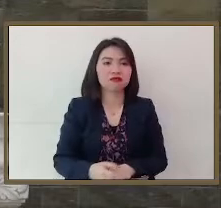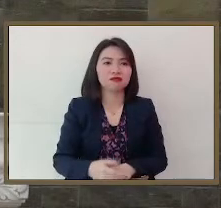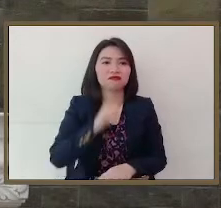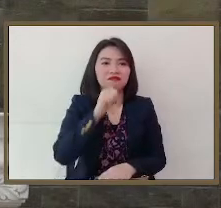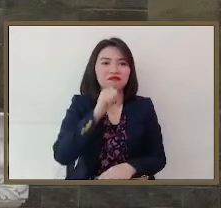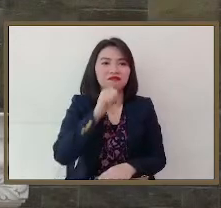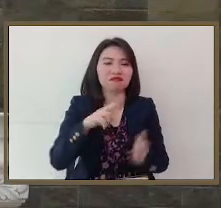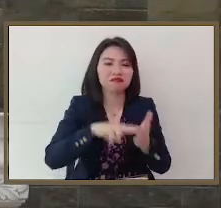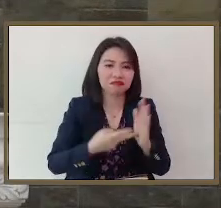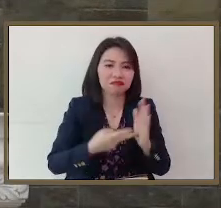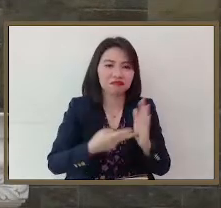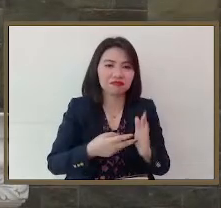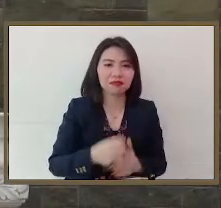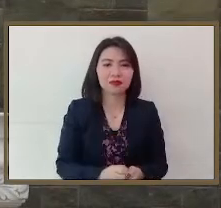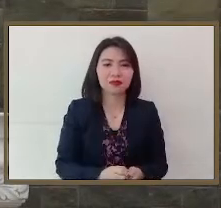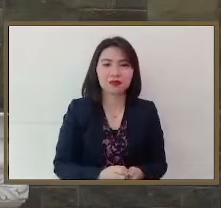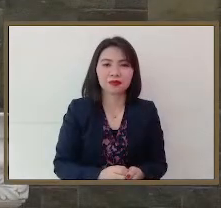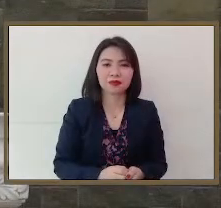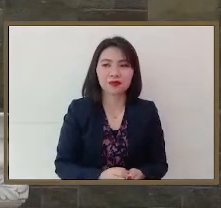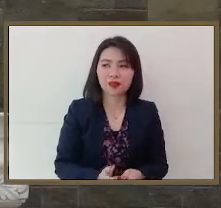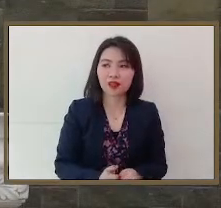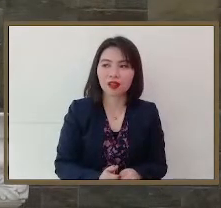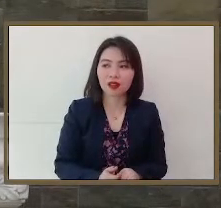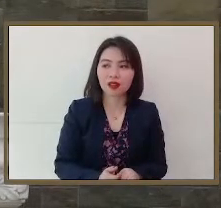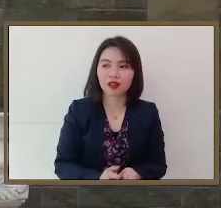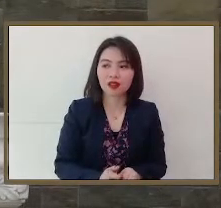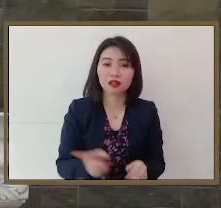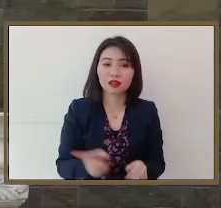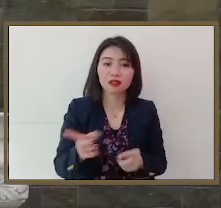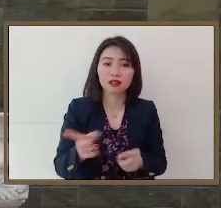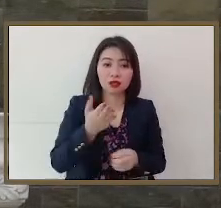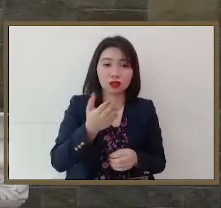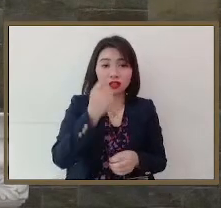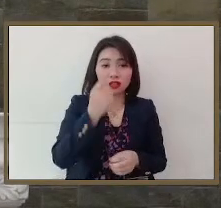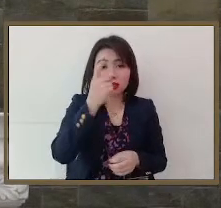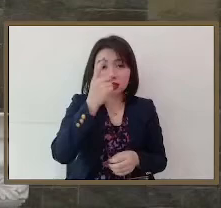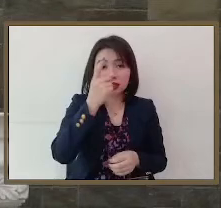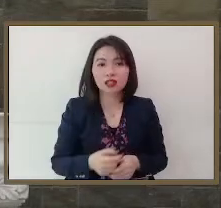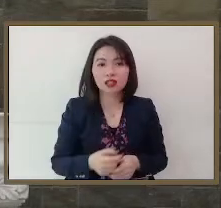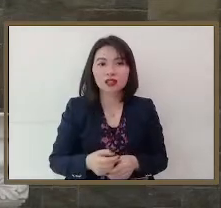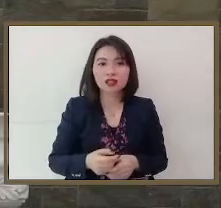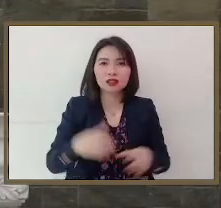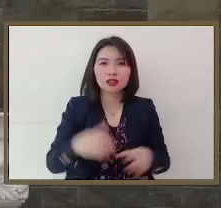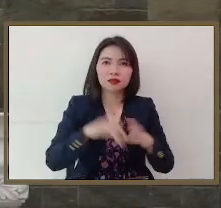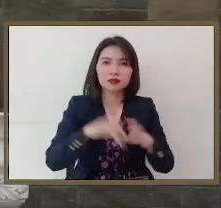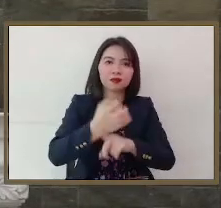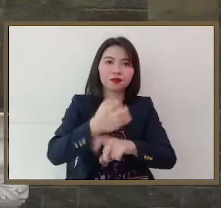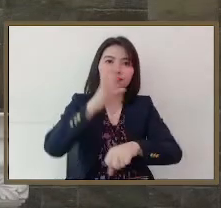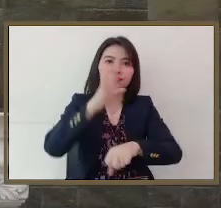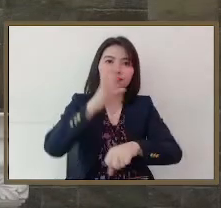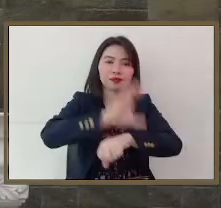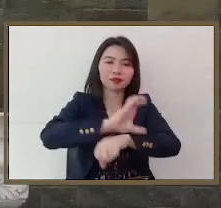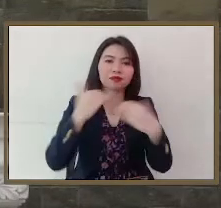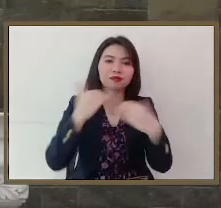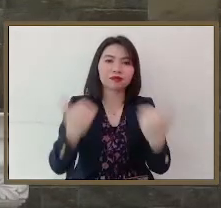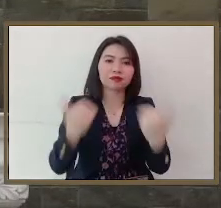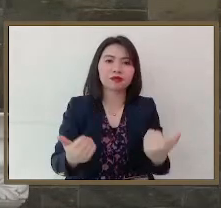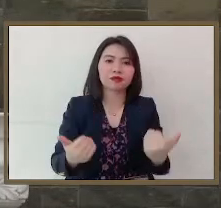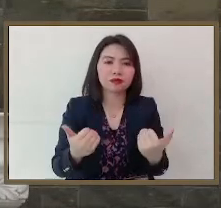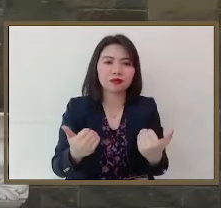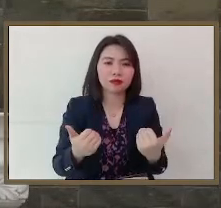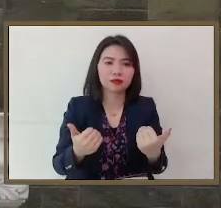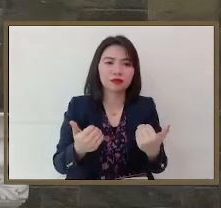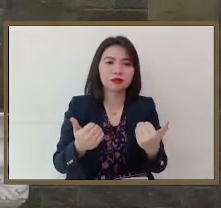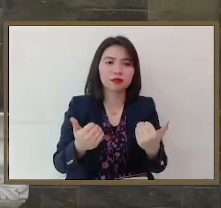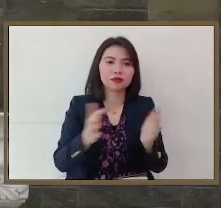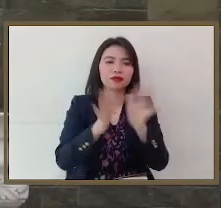you understand, kapatid, na sa loob ng mapakaraming simbahan ngayon na puproklama po ang salita